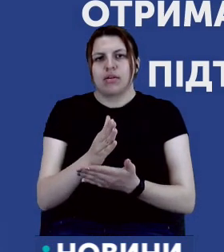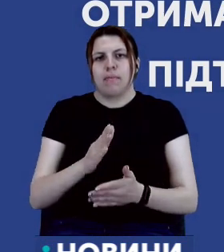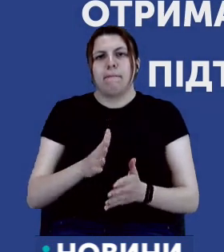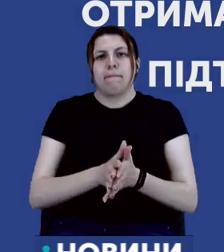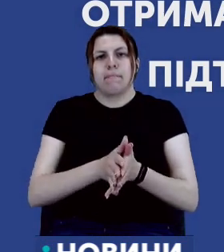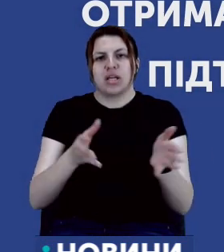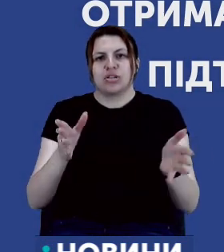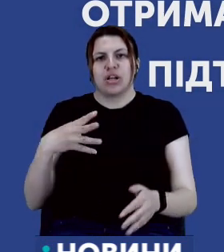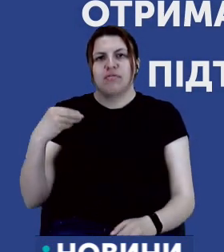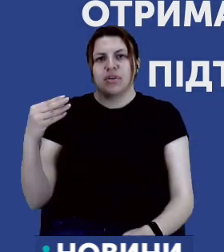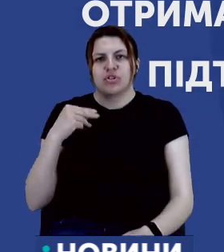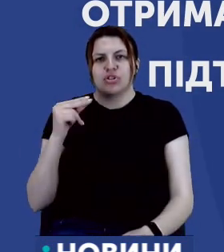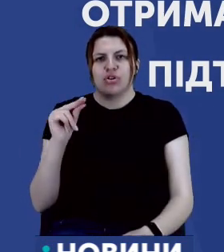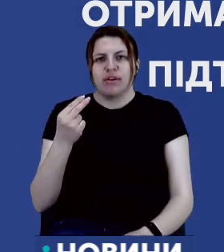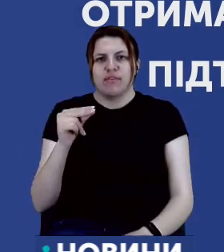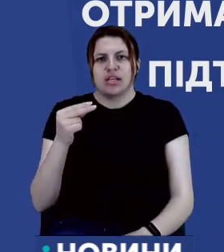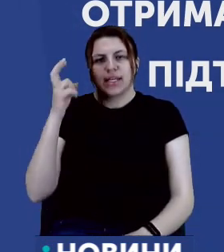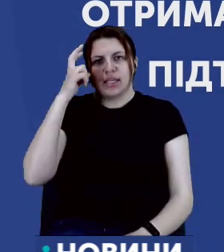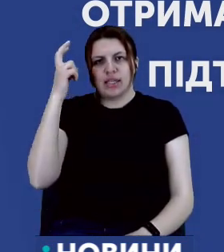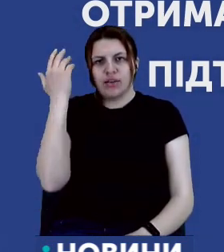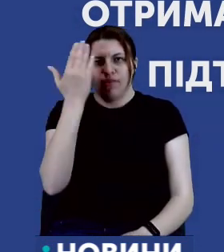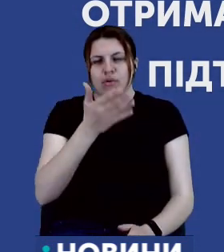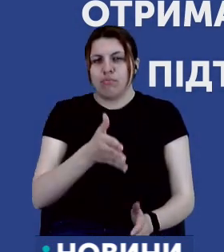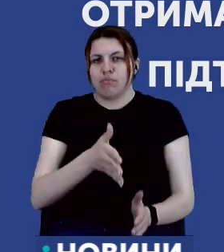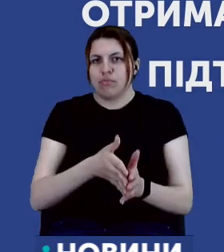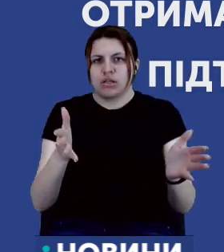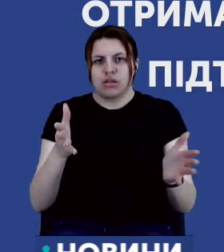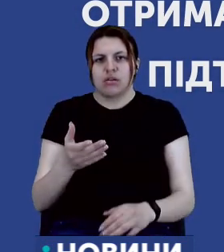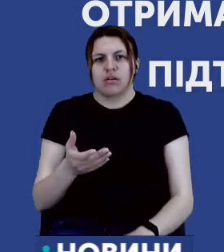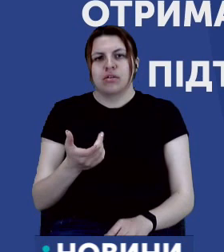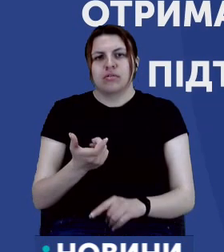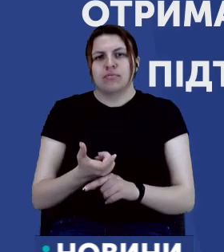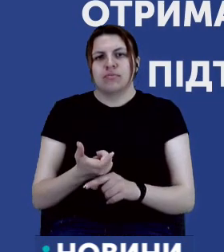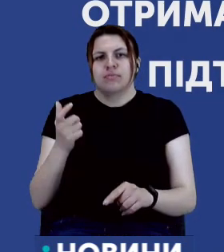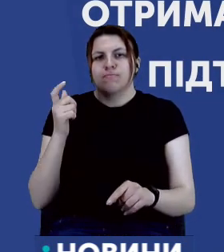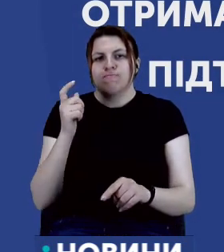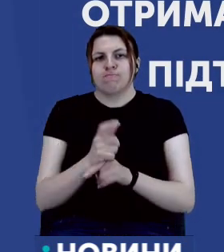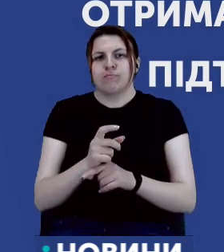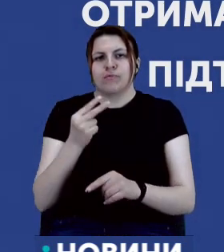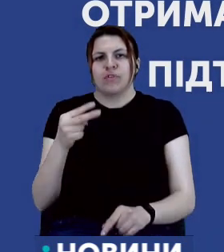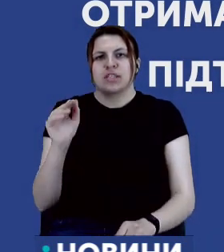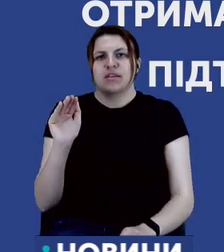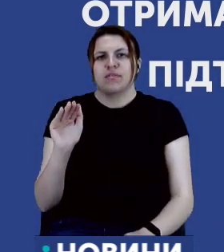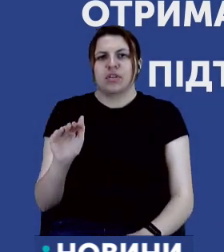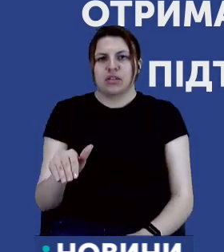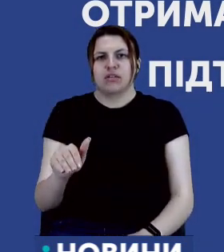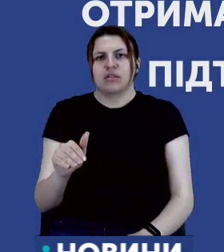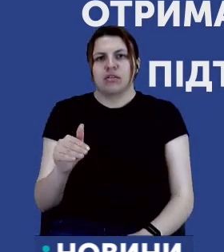областях і Києві. Загалом з понад 22 тисяч офіційно хворих в Україні майже 9 тисяч одужали, а